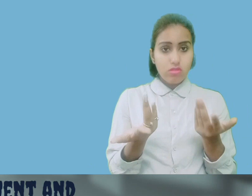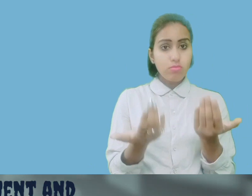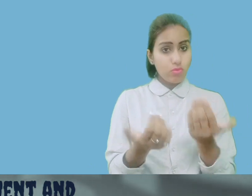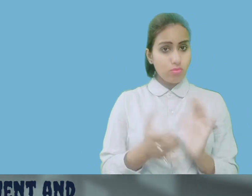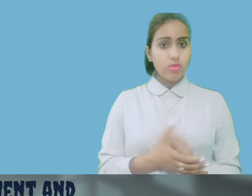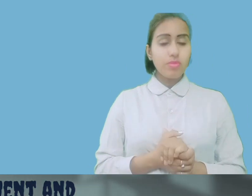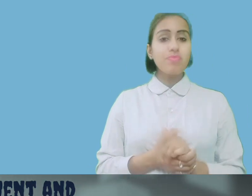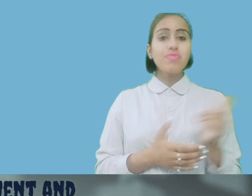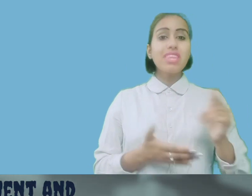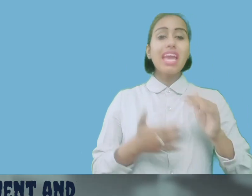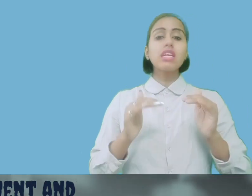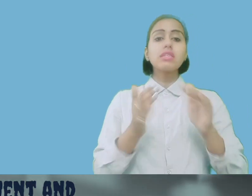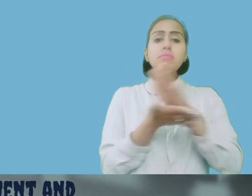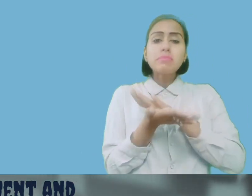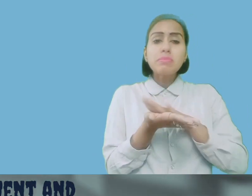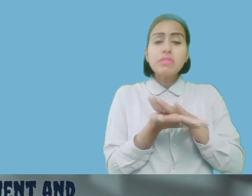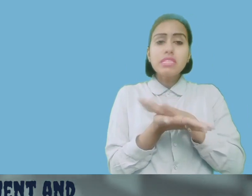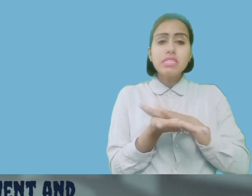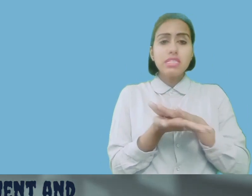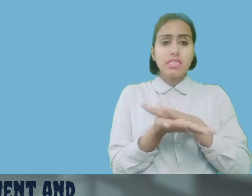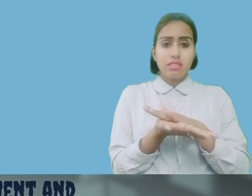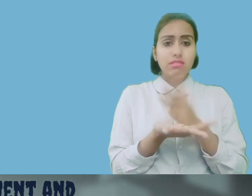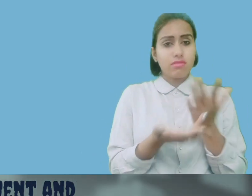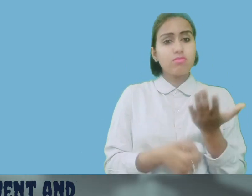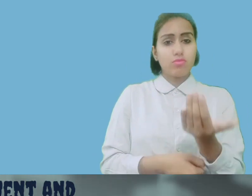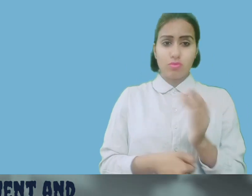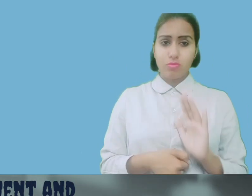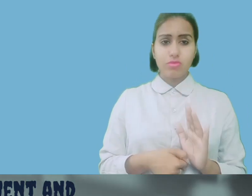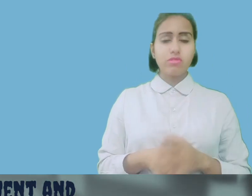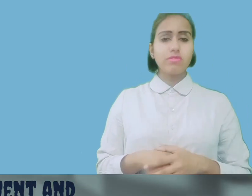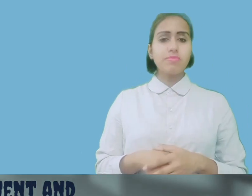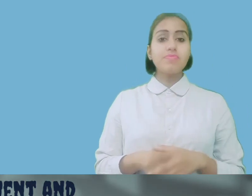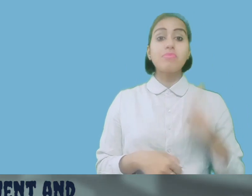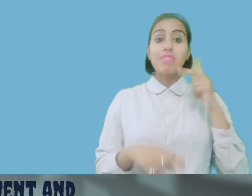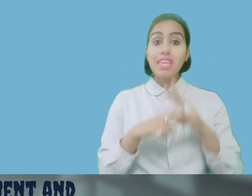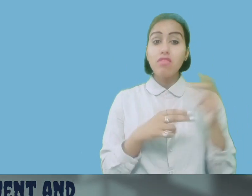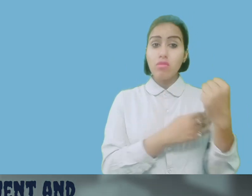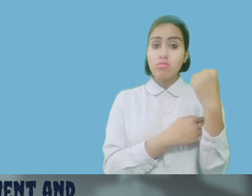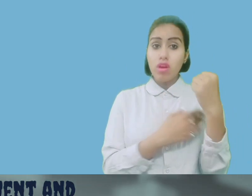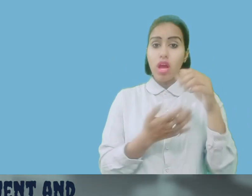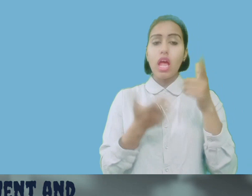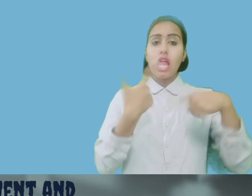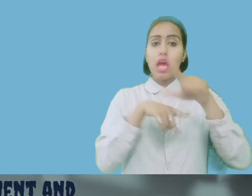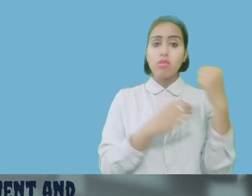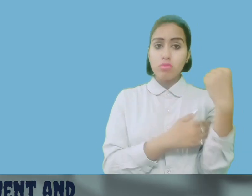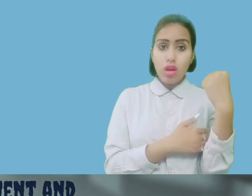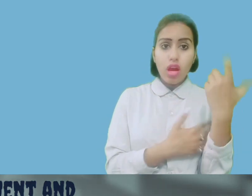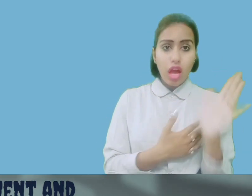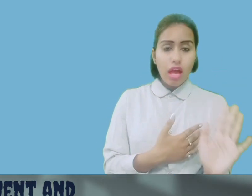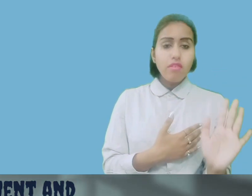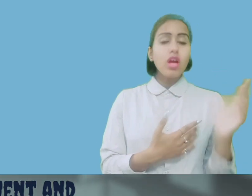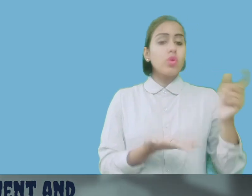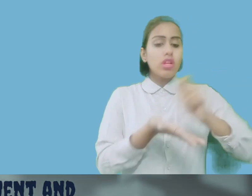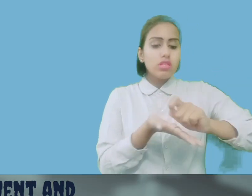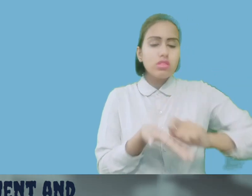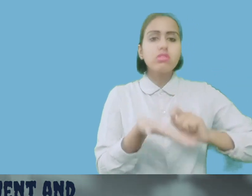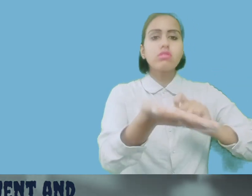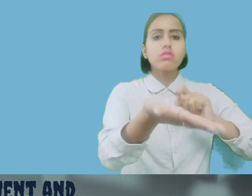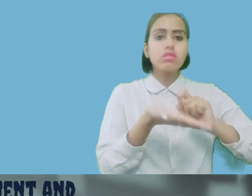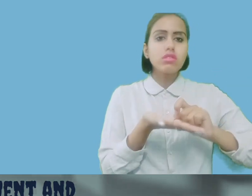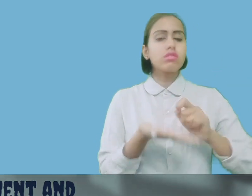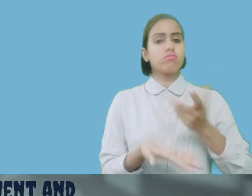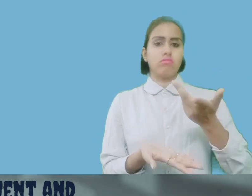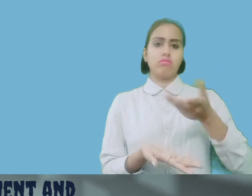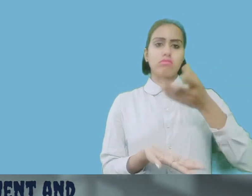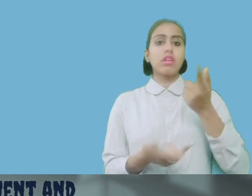अंदर बहुत बड़ी मिथ है हमारे रीवा सतना संभाग में स्पेशली, कि जो बधिर व्यक्ति है, जो सांकेतिक भाषा है वो किसकी भाषा